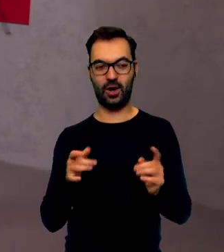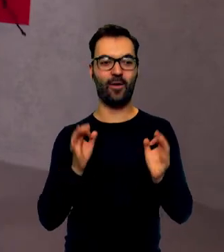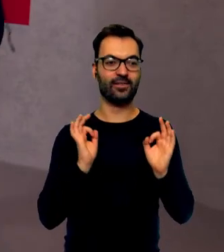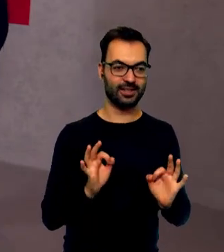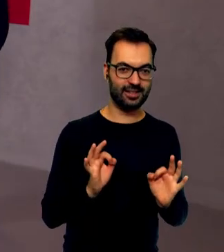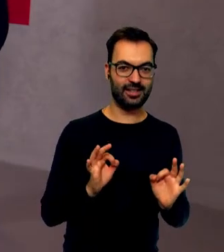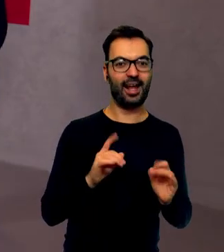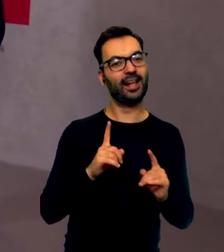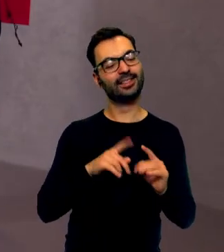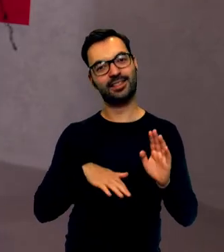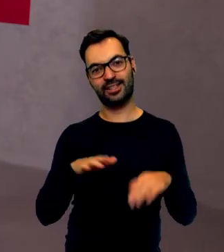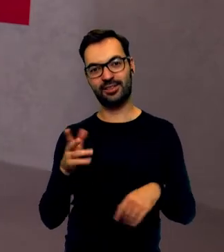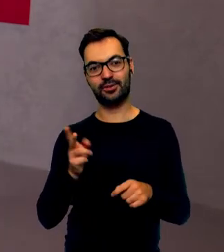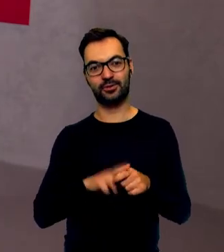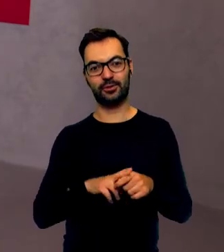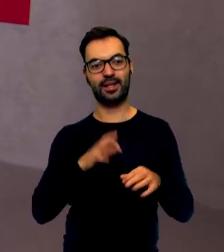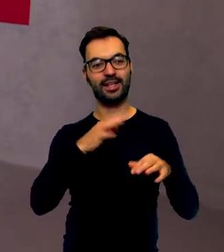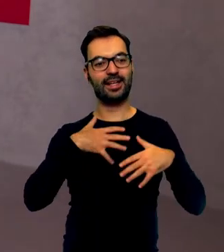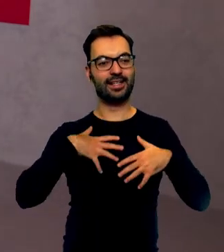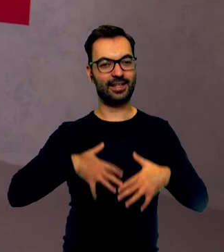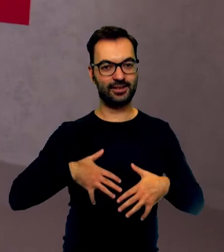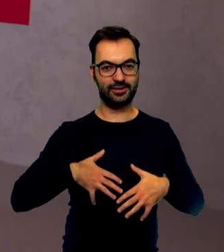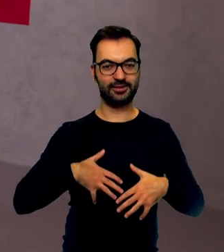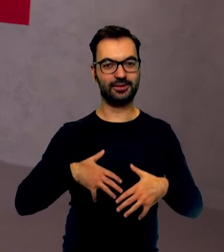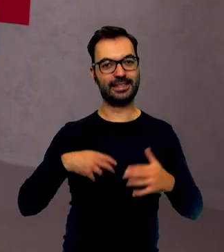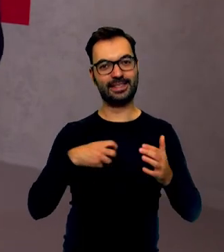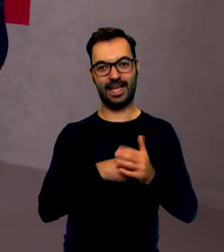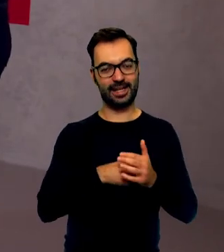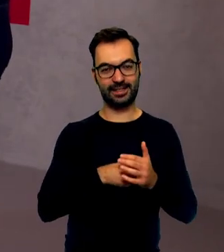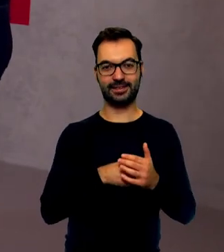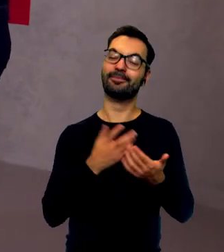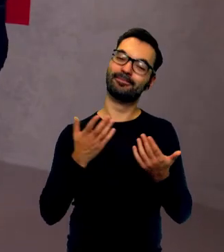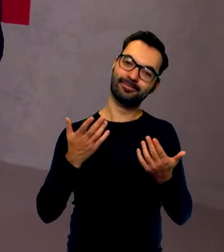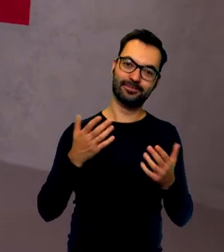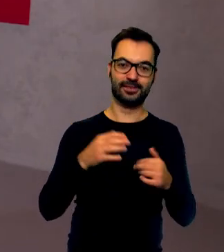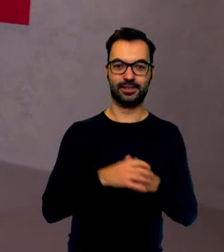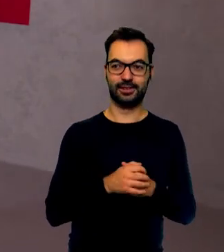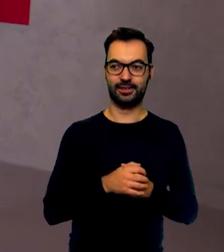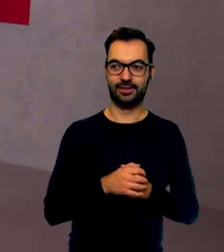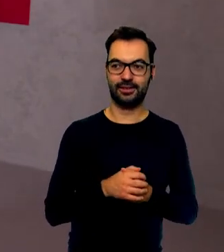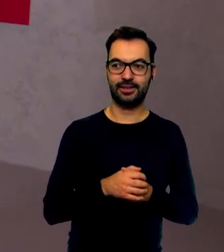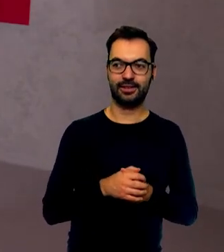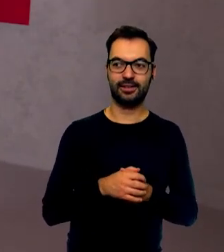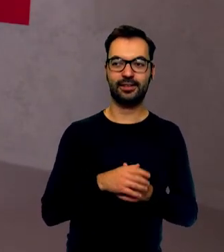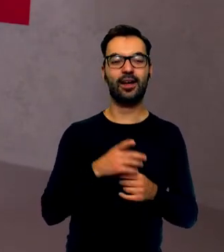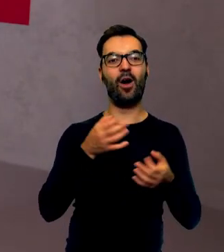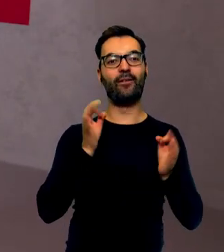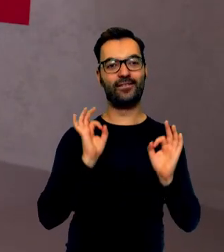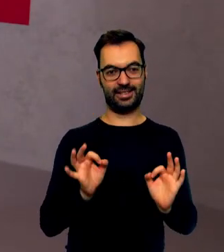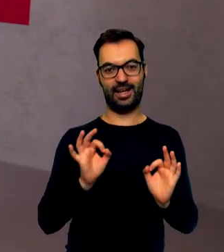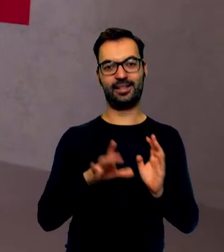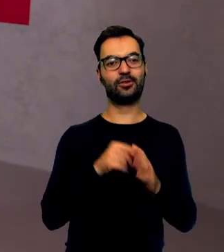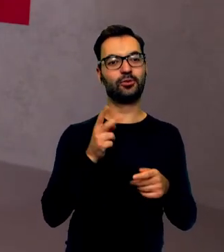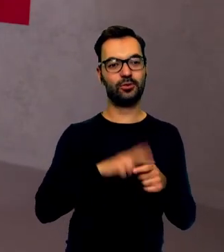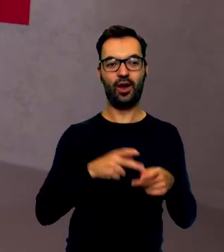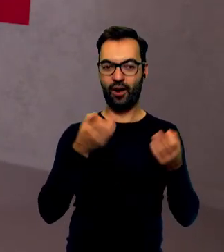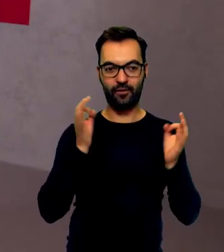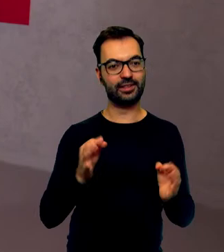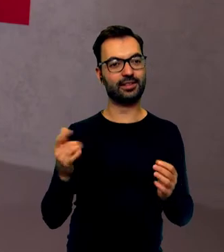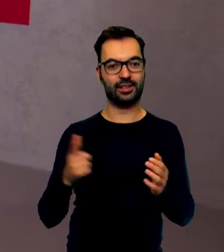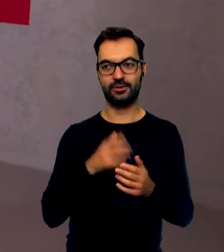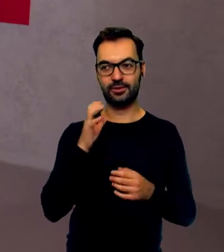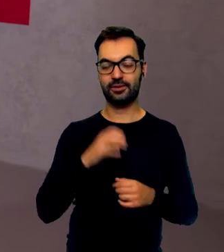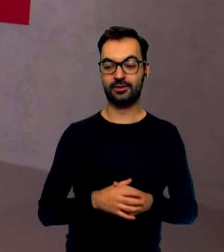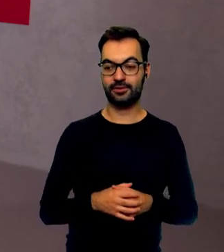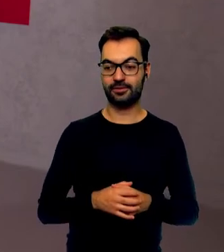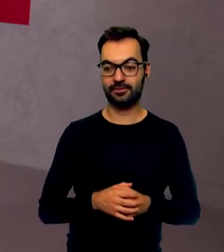proszę, ale to zależy, która osobowość Tomka dochodzi do głosu. Są inne stałe elementy, ale nie wiem, czy wolno mi zdradzać, więc oficjalnie, jaki podcast najczęściej jest